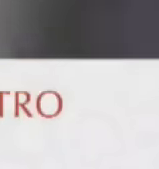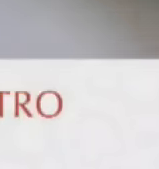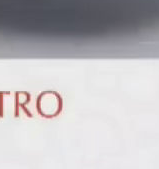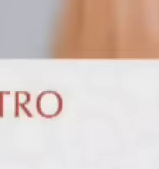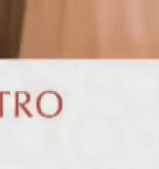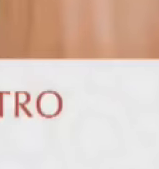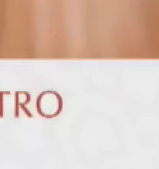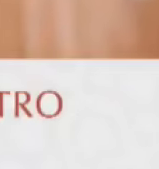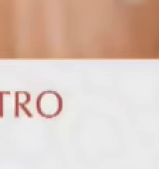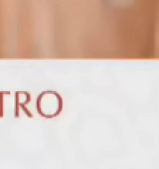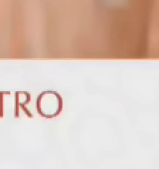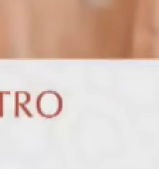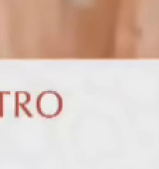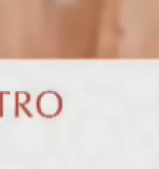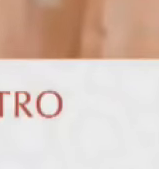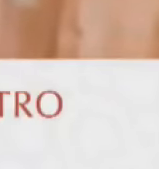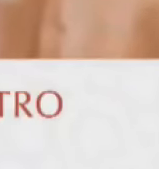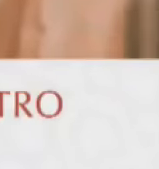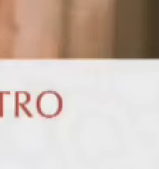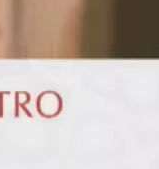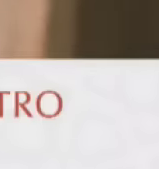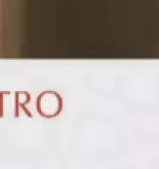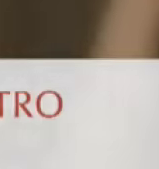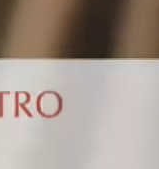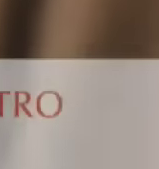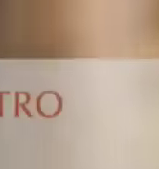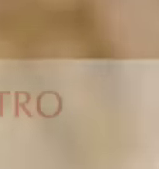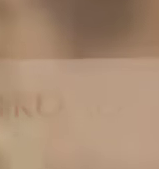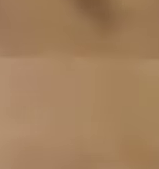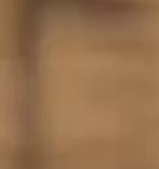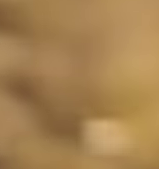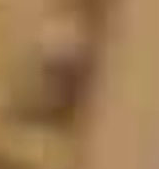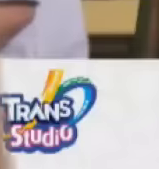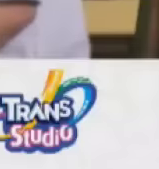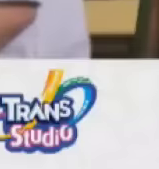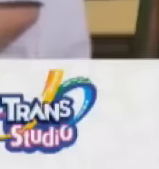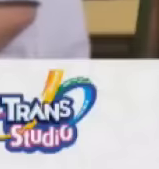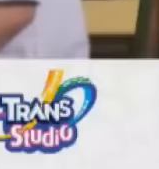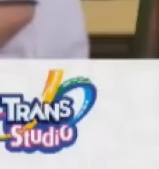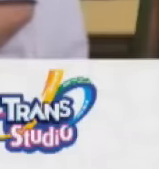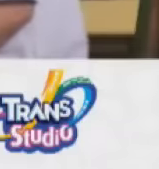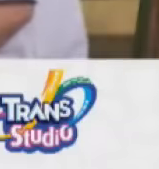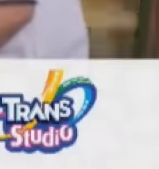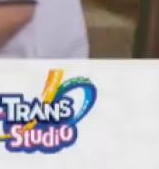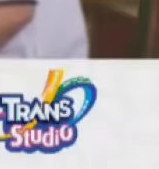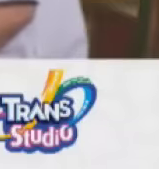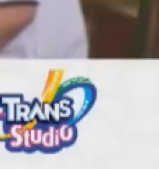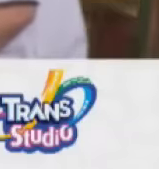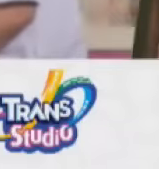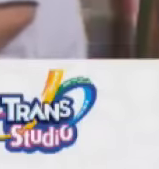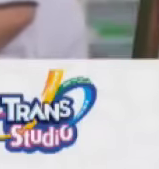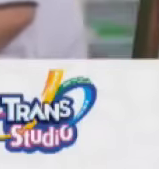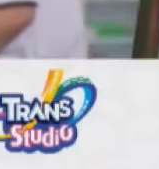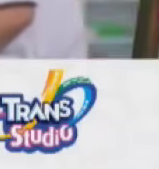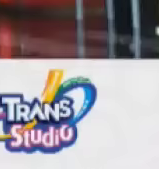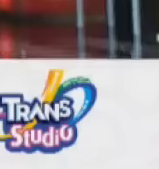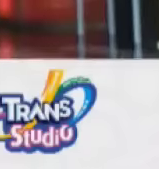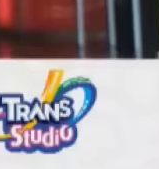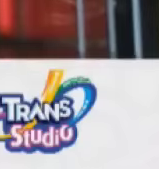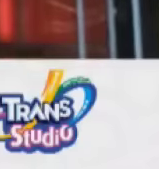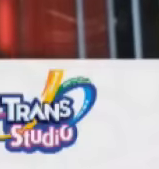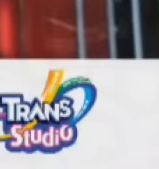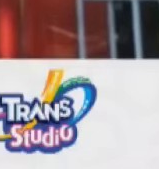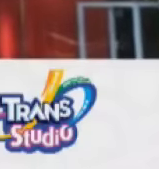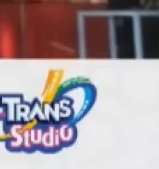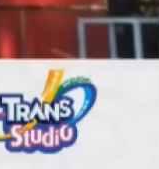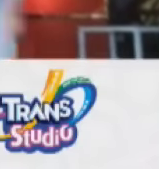di Transmart Carrefour dan Metro Department Store, serta diskon 10% di Coffee Bean, Wendy's, Baskin Robbins, Trans